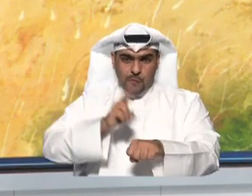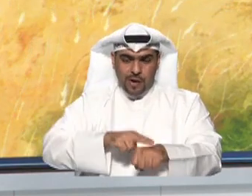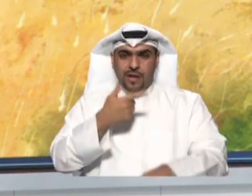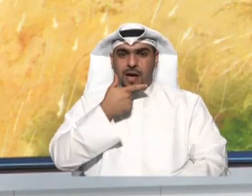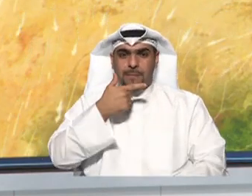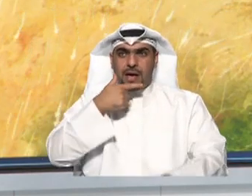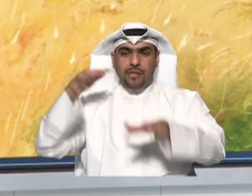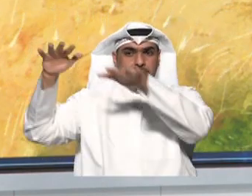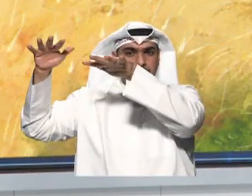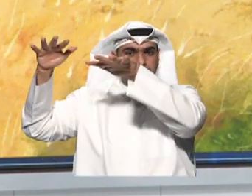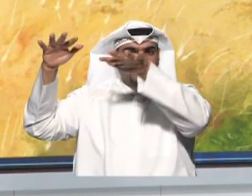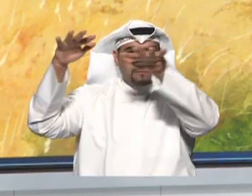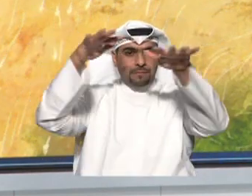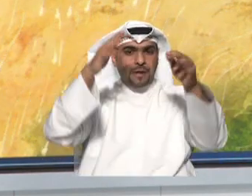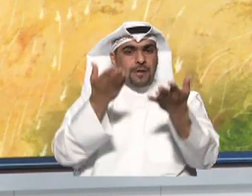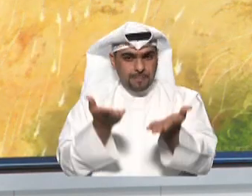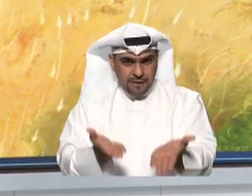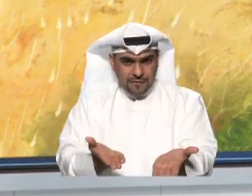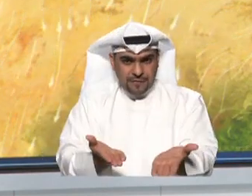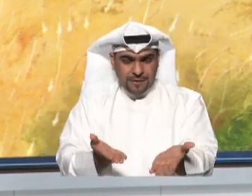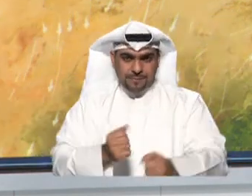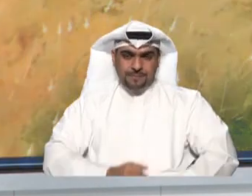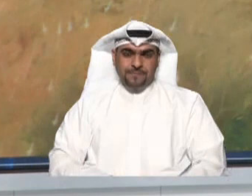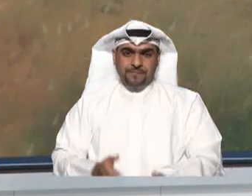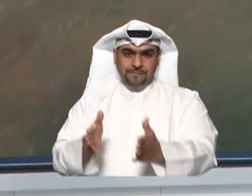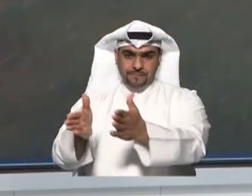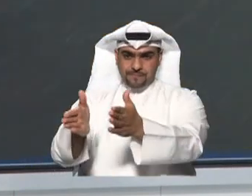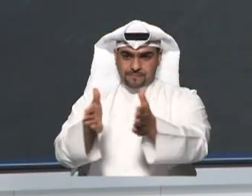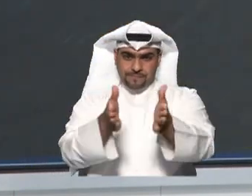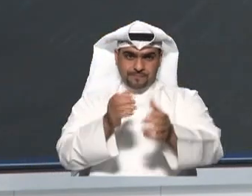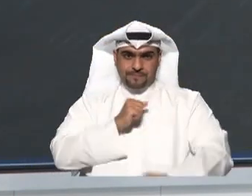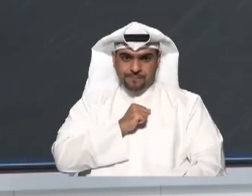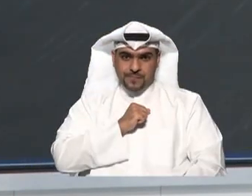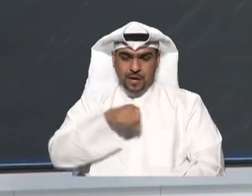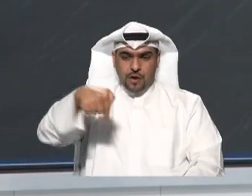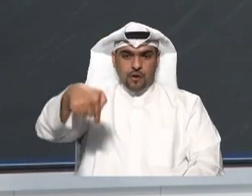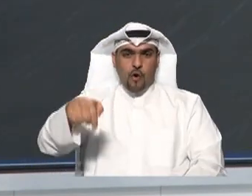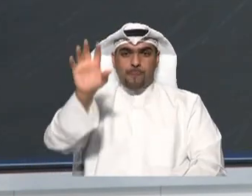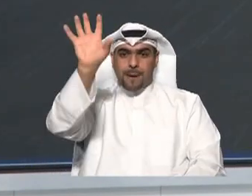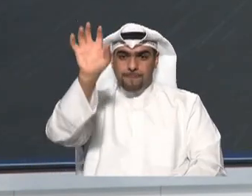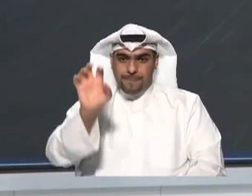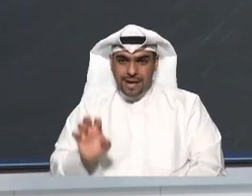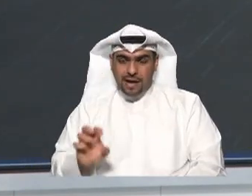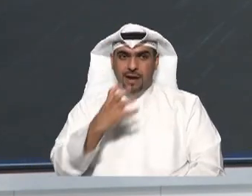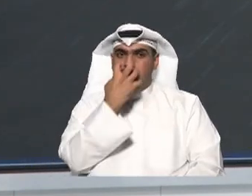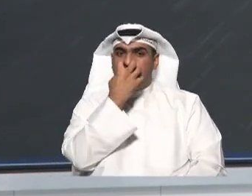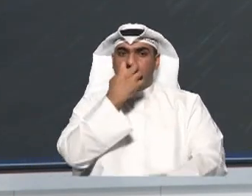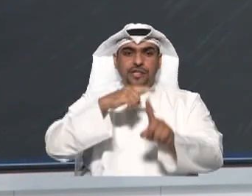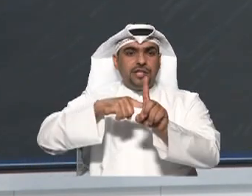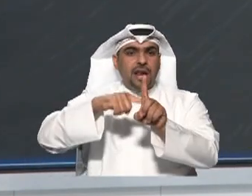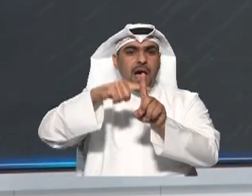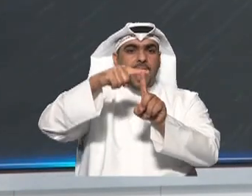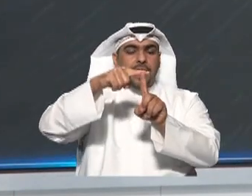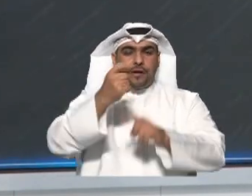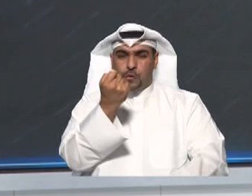بعض السحب العالية المتفرقة خلال هذا الأسبوع. الأجواء المتوقعة في منتصف هذه الليلة أجواء معتدلة تميل نوعا ما إلى